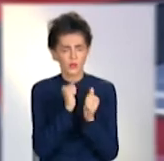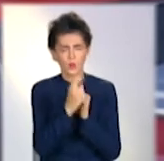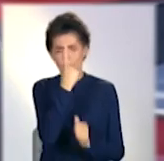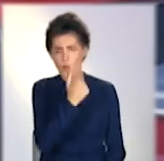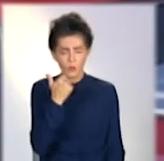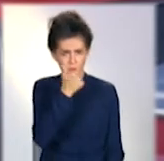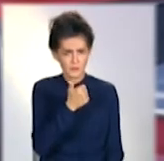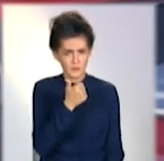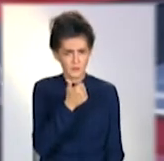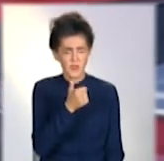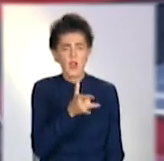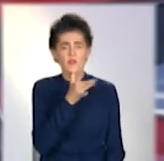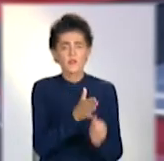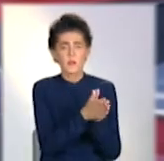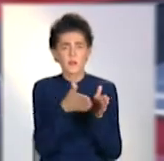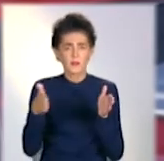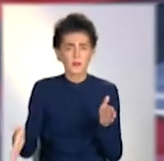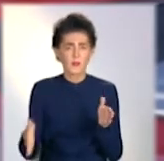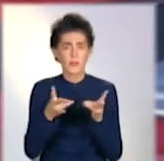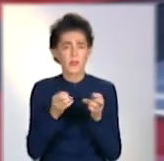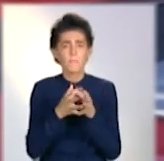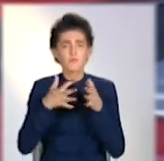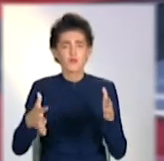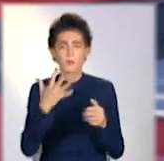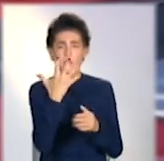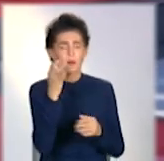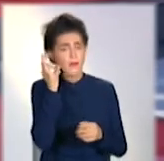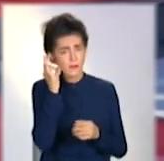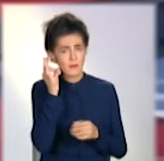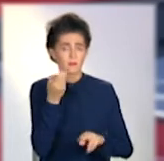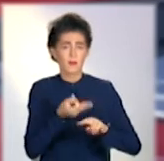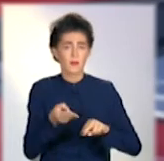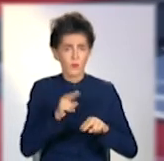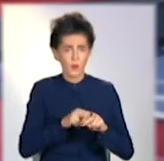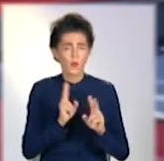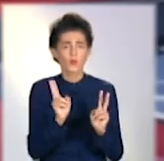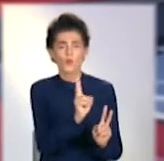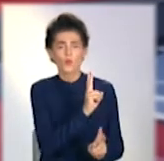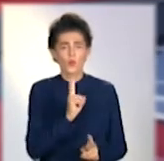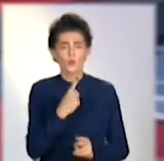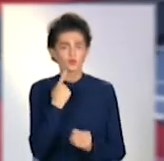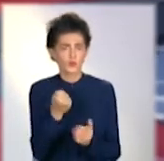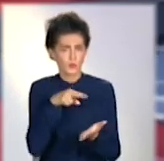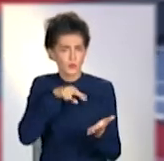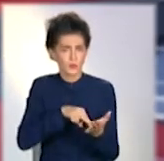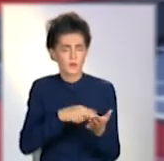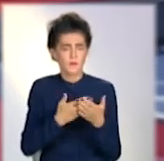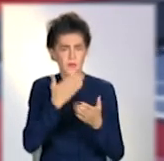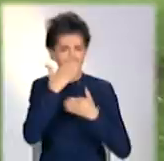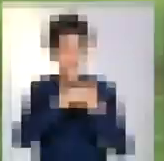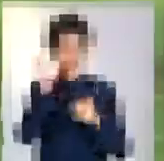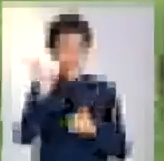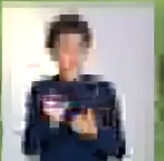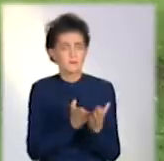Тобто період не більше 5 років підряд, і які становлять не більше 10% її